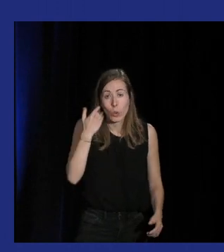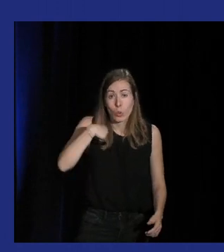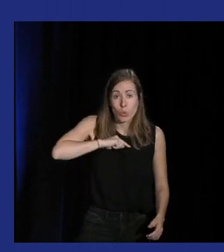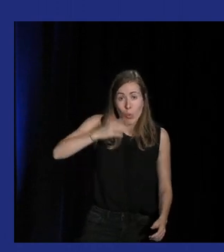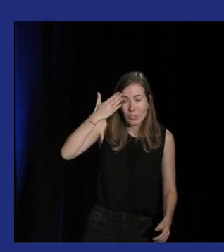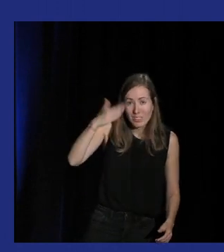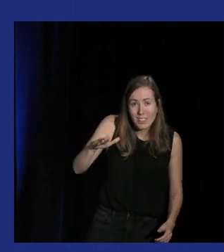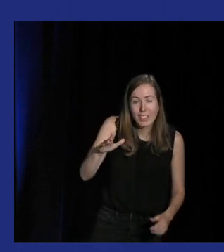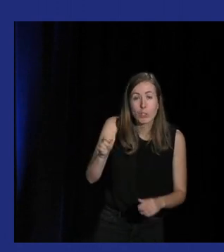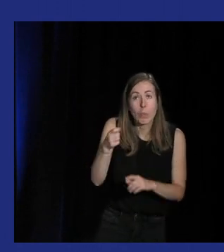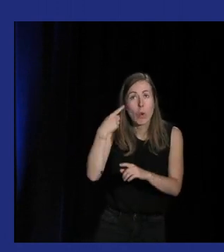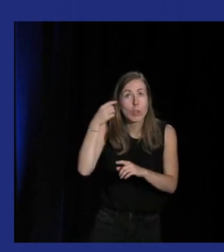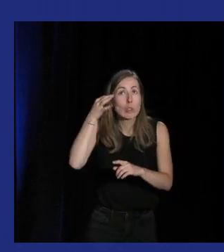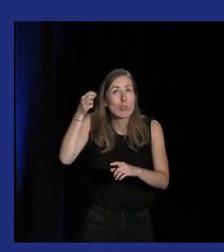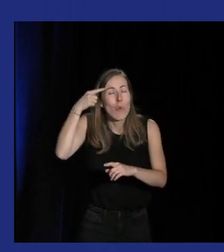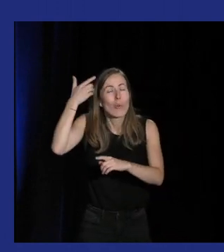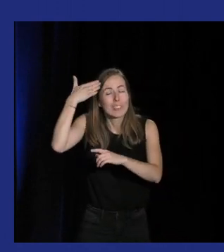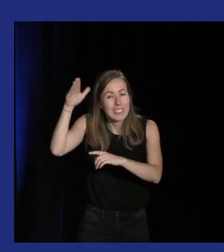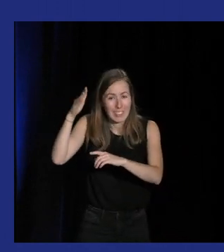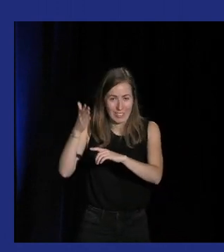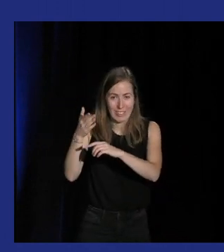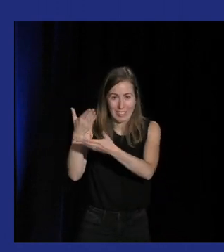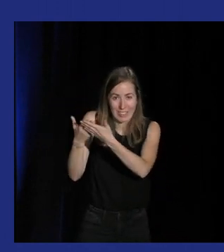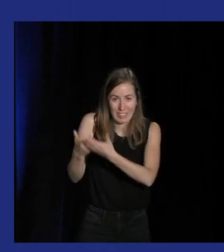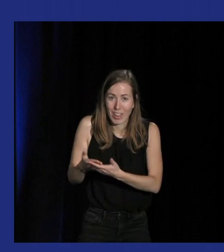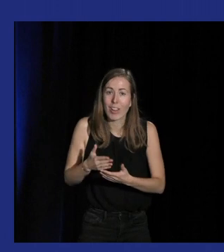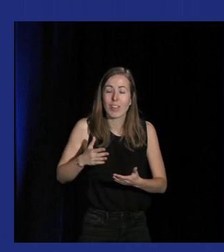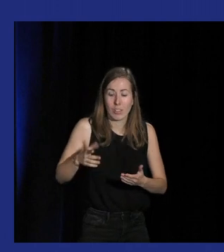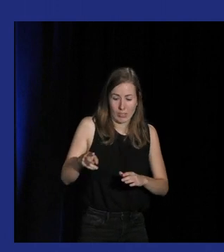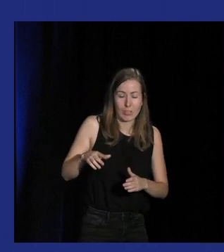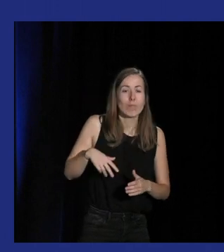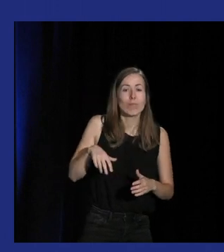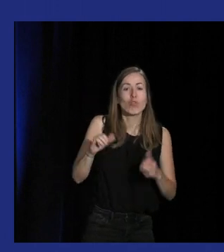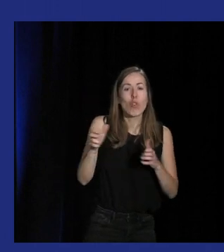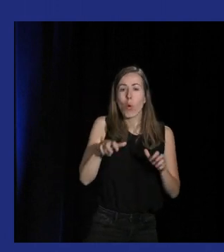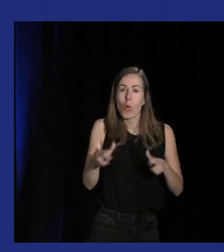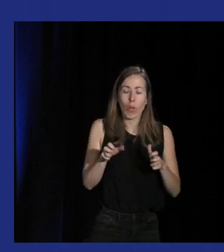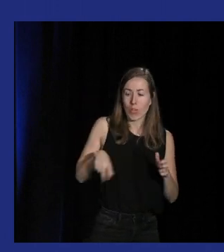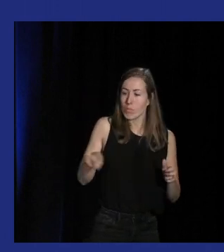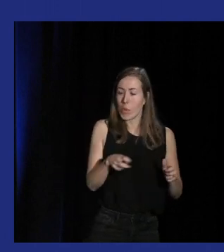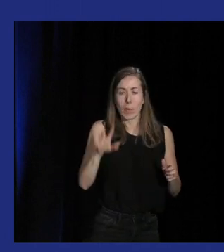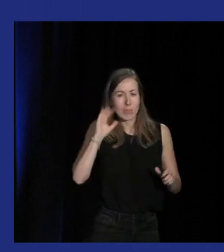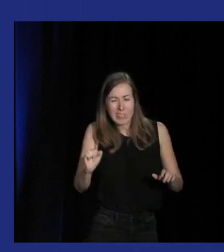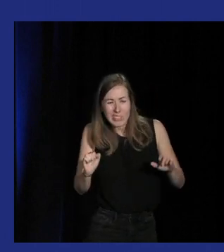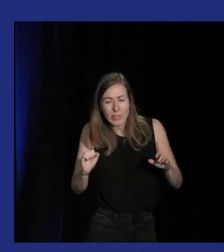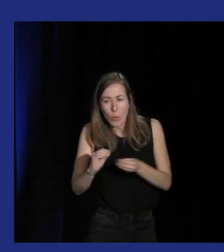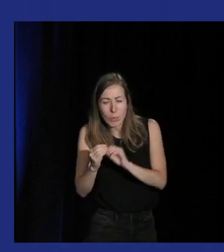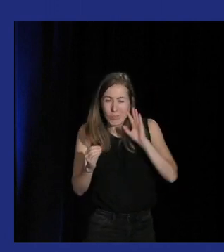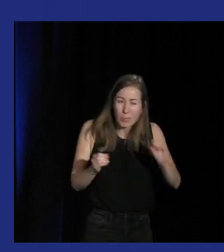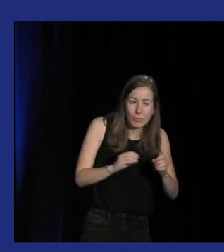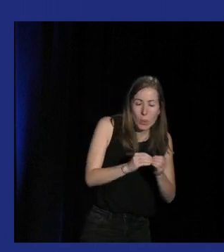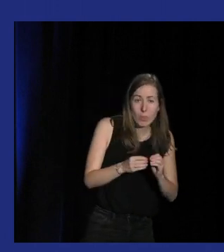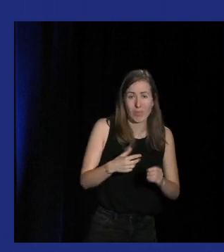quels sont ça doit faire quand on va se balader dans le jeu on va vouloir corriger tout ce qu'on tout ce qu'on entend nous-mêmes et pas aller